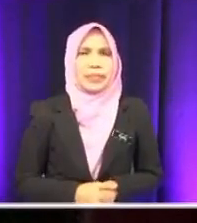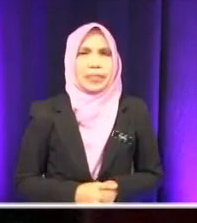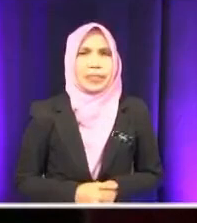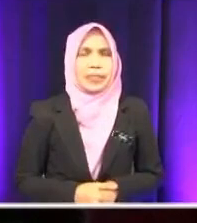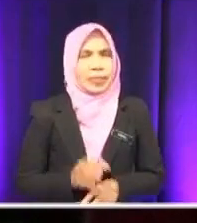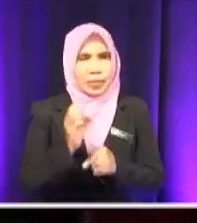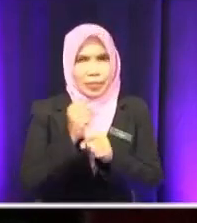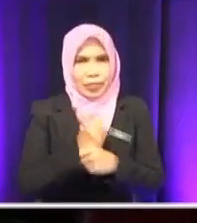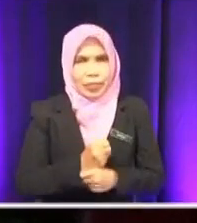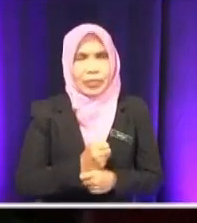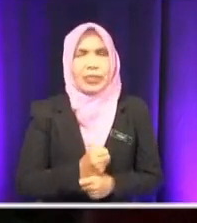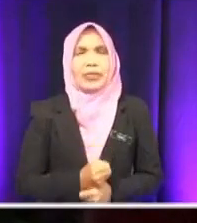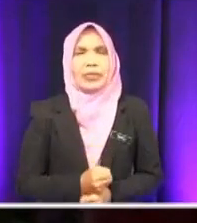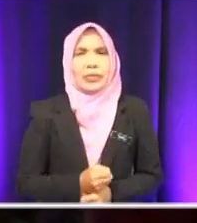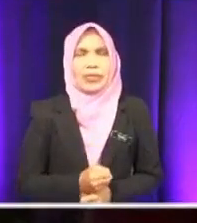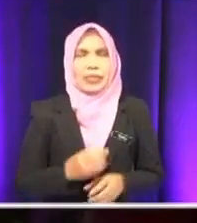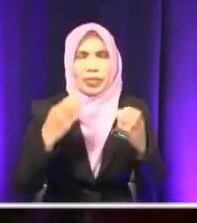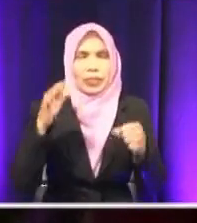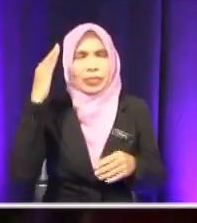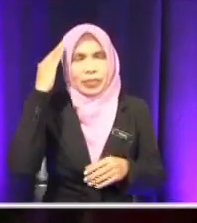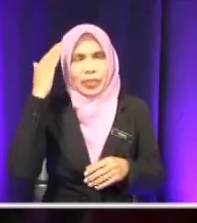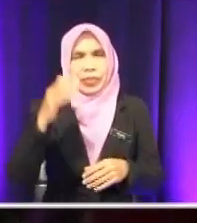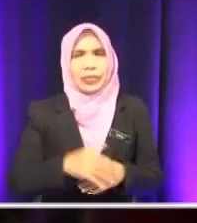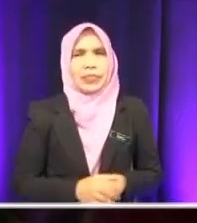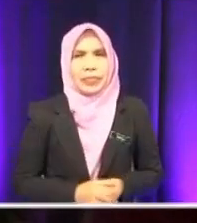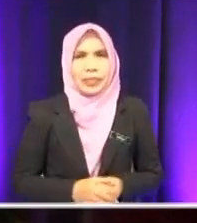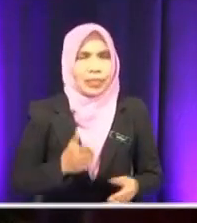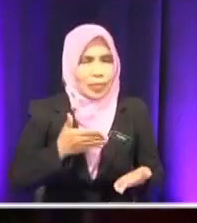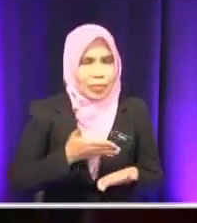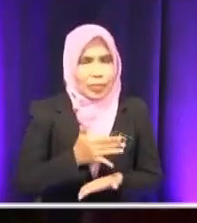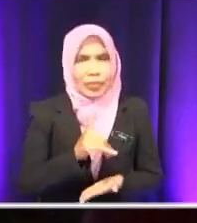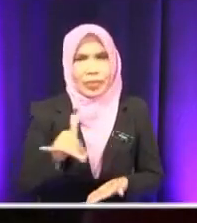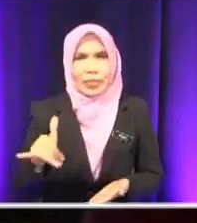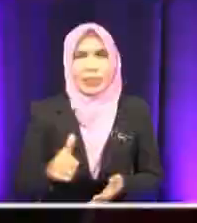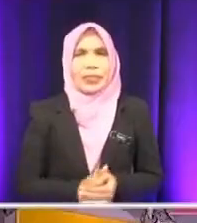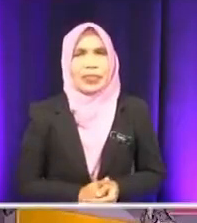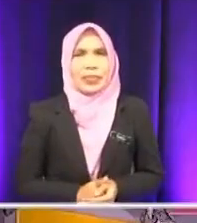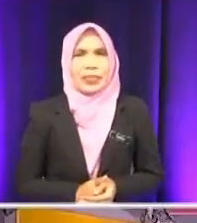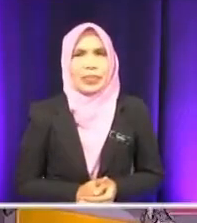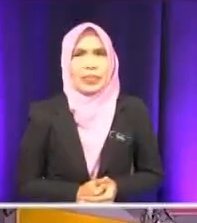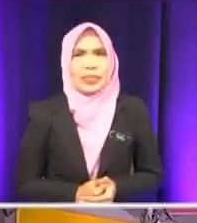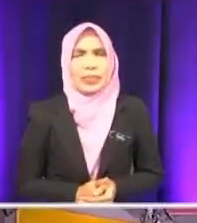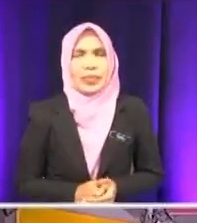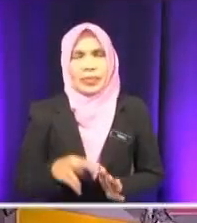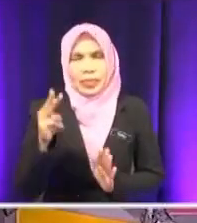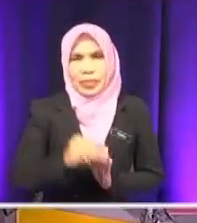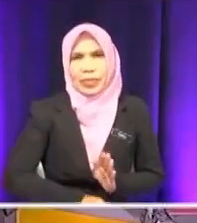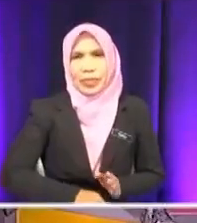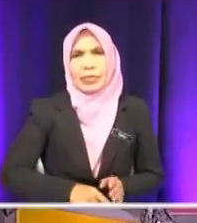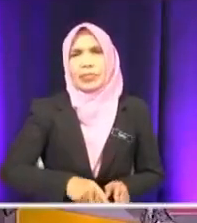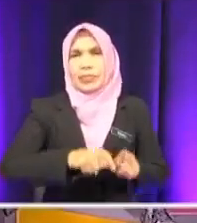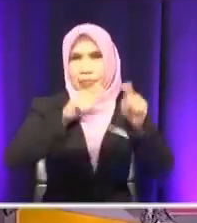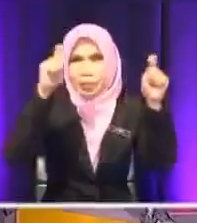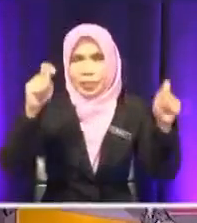bentuk itu segitu tau lah kemudian Seterusnya kepada mentaksi dan menilai Wah ada mutasi menilai Cikgu